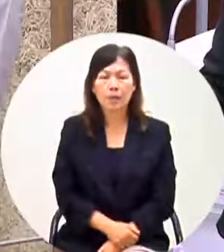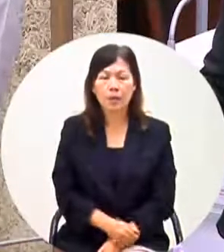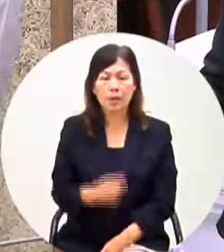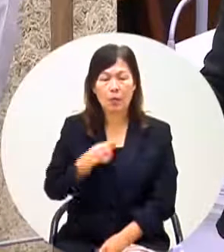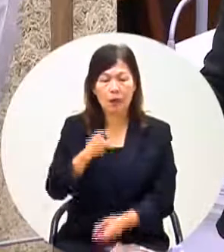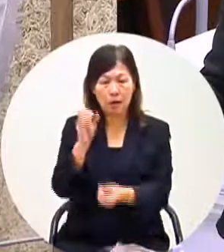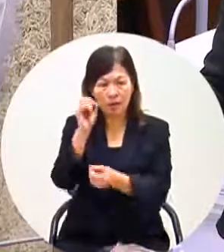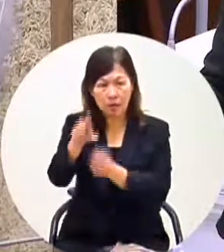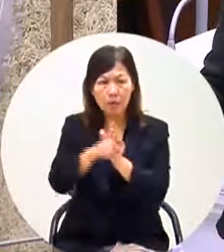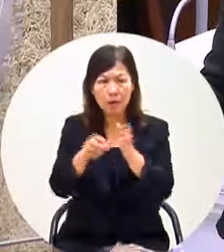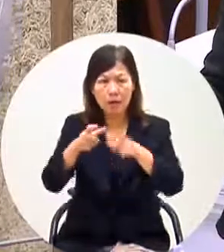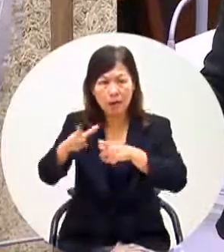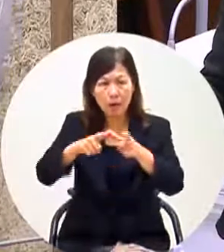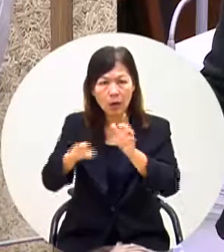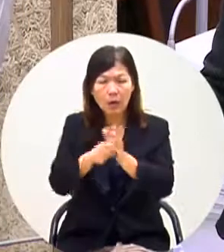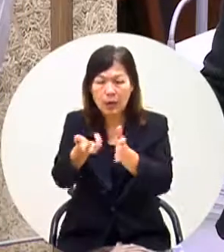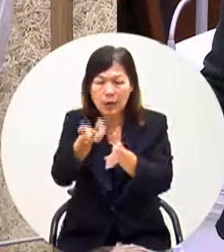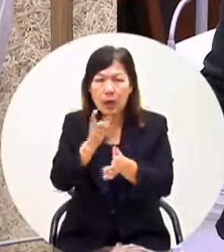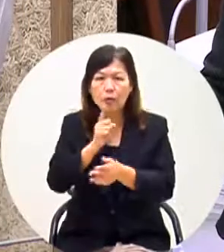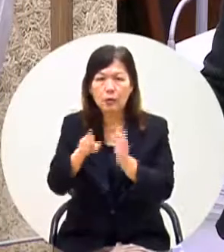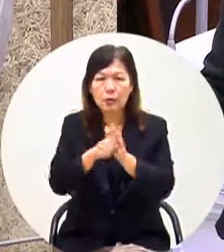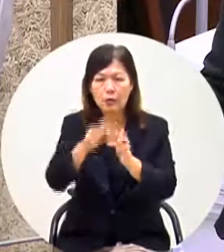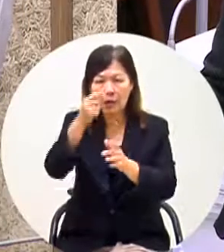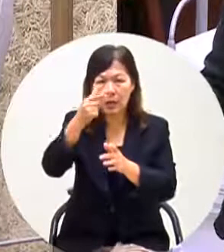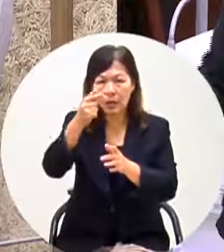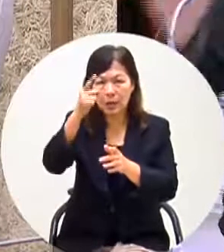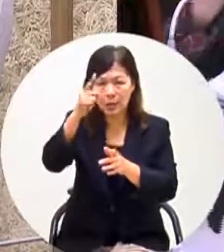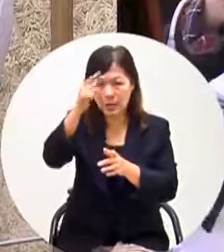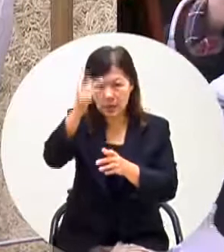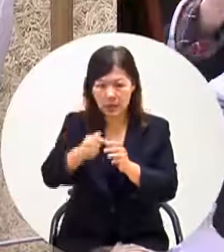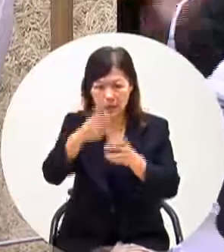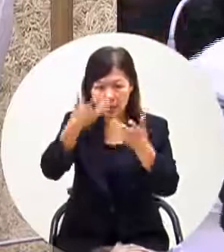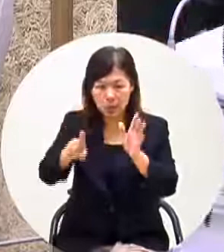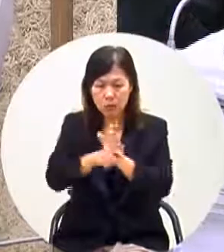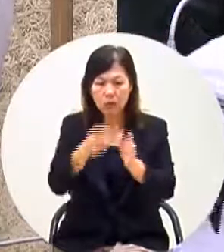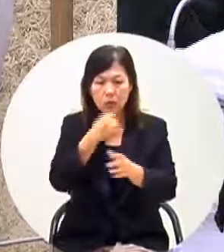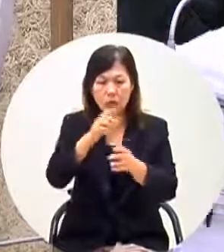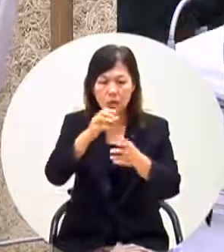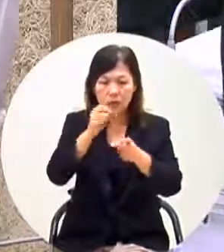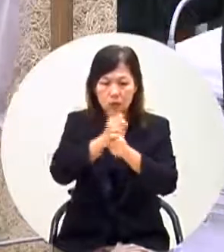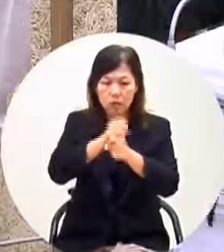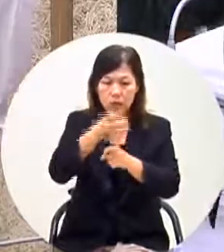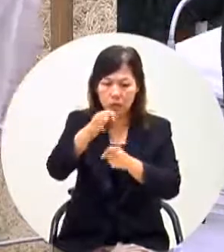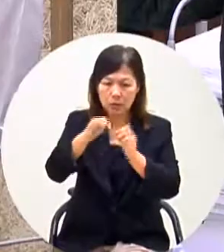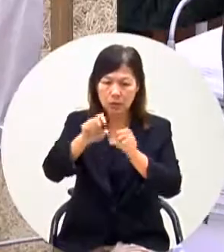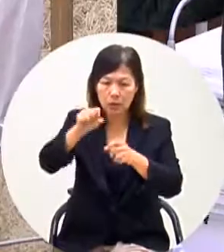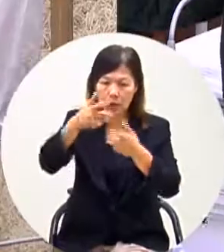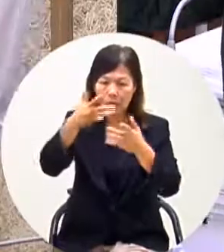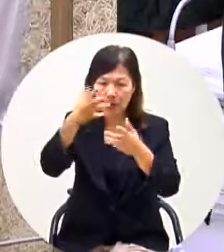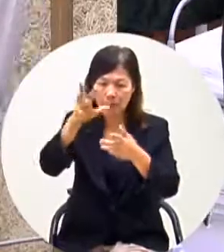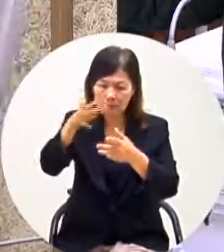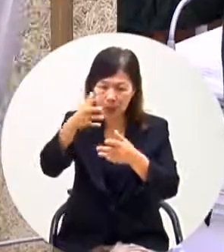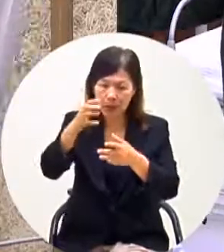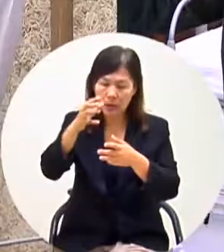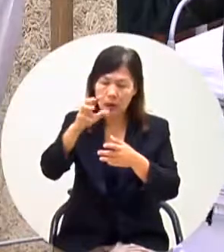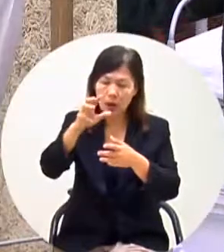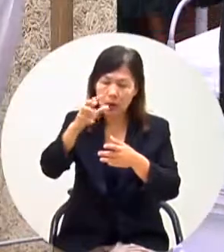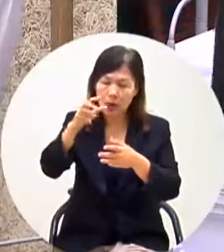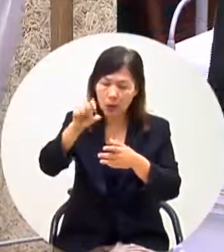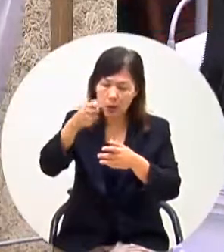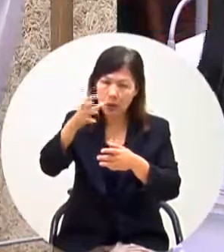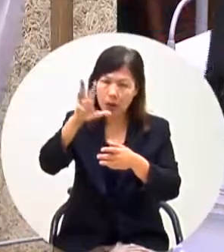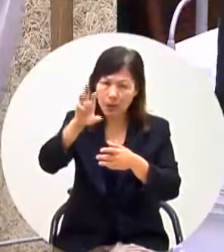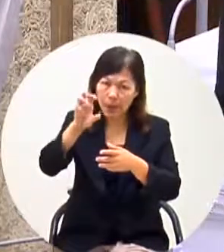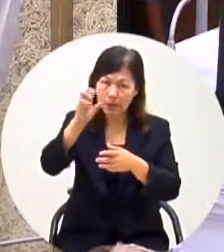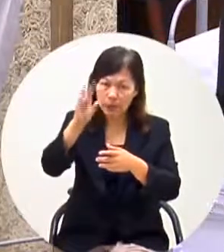的1亿多里面工程款是580万。 我跟你讲，里面当然还含有私人的征收的土地，